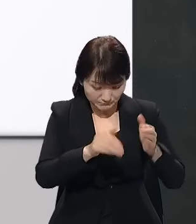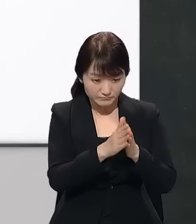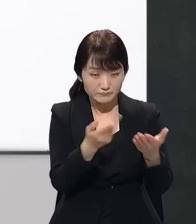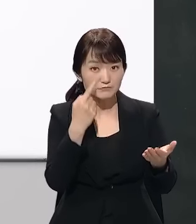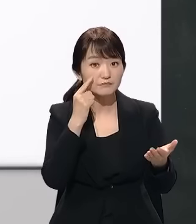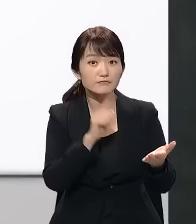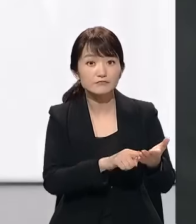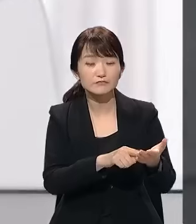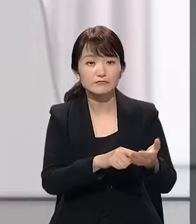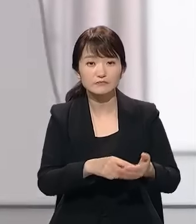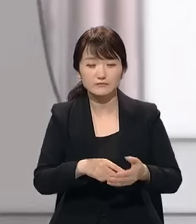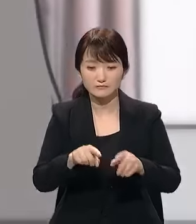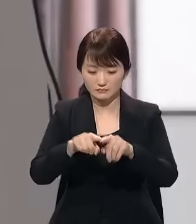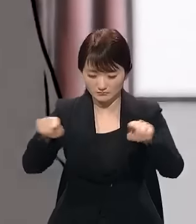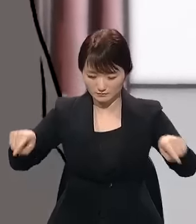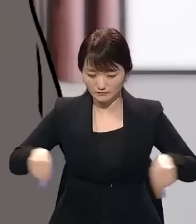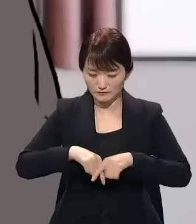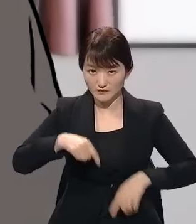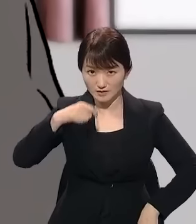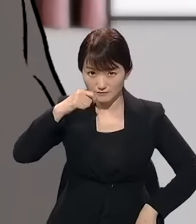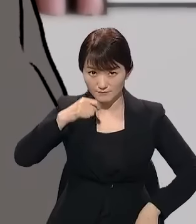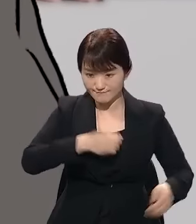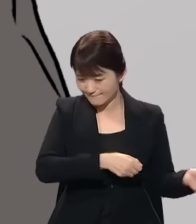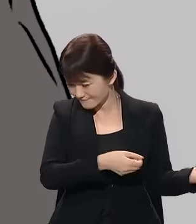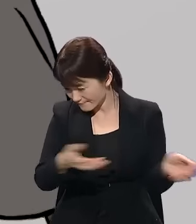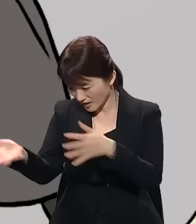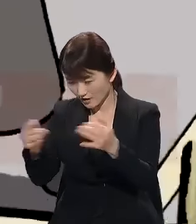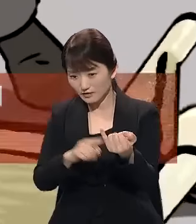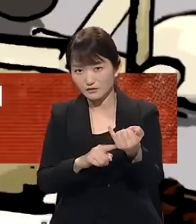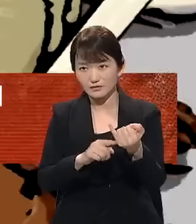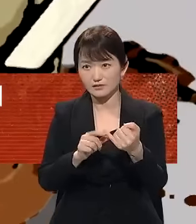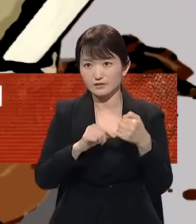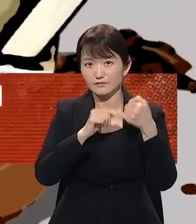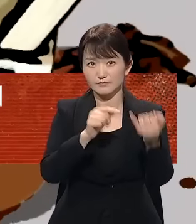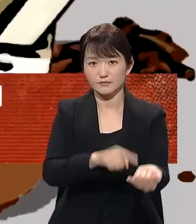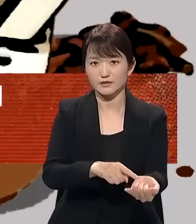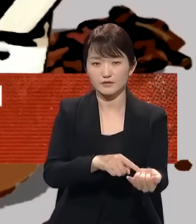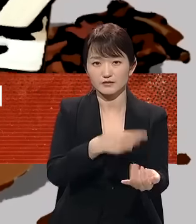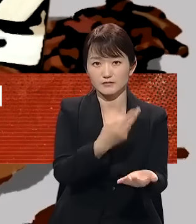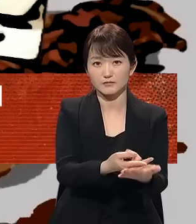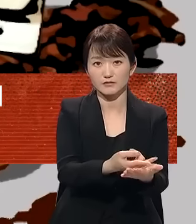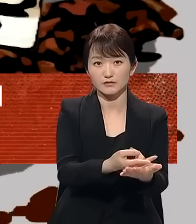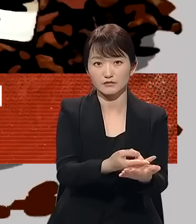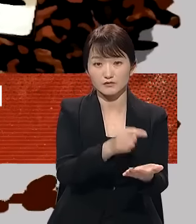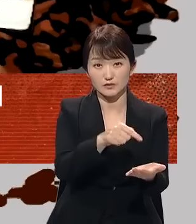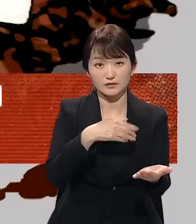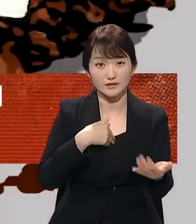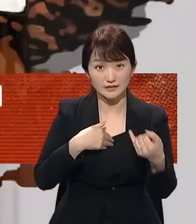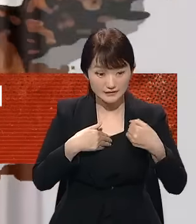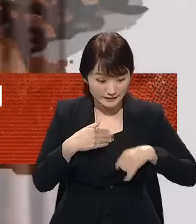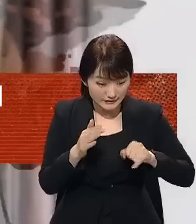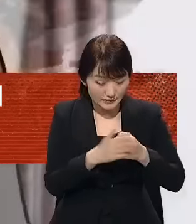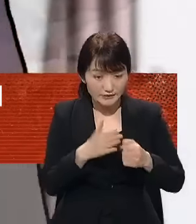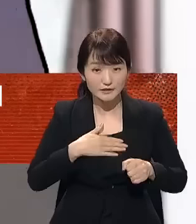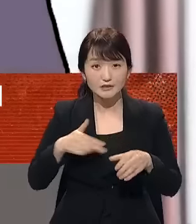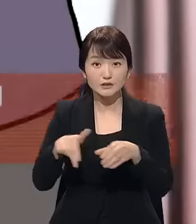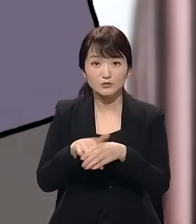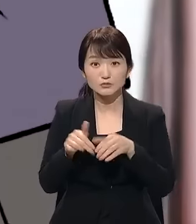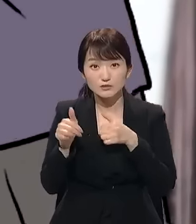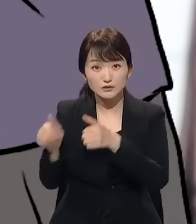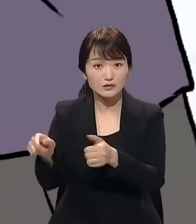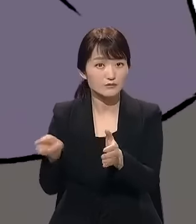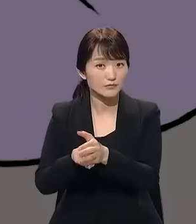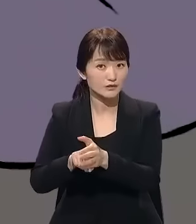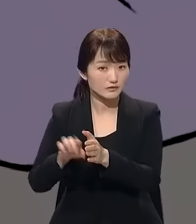아버지는 밥상을 뒤엎고 제보자를 바닥에 밀어버리면서 너는 내 자식이라서 당연히 내 종교를 따라야 한다. 믿지 않는다면